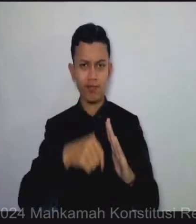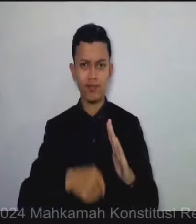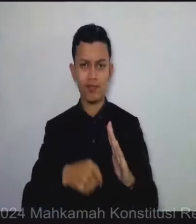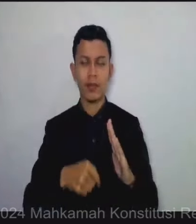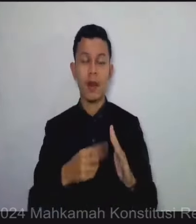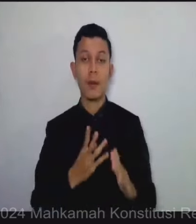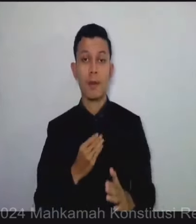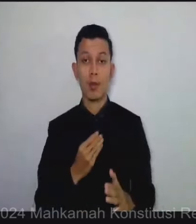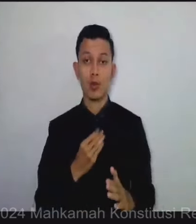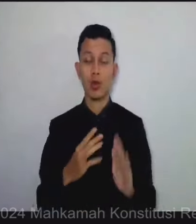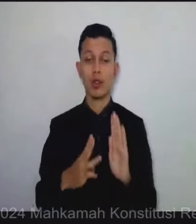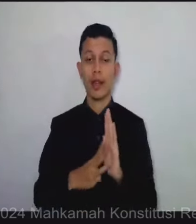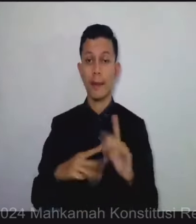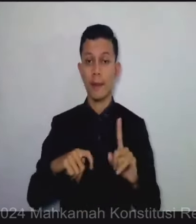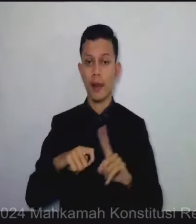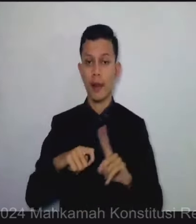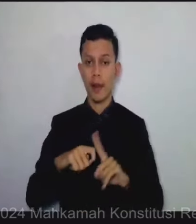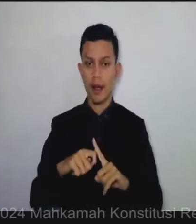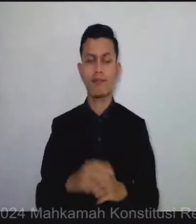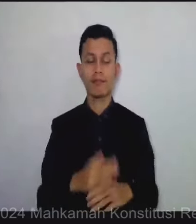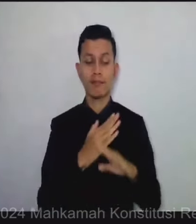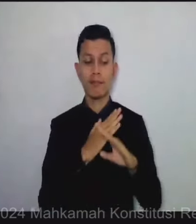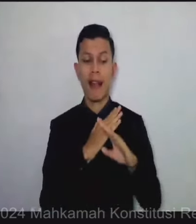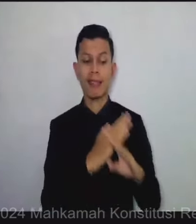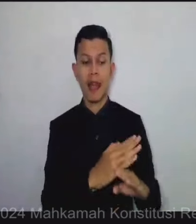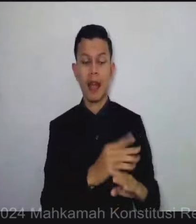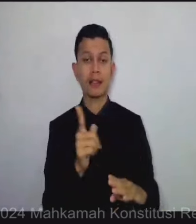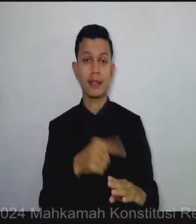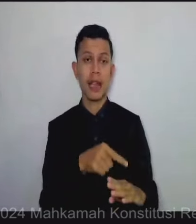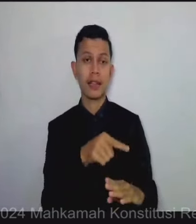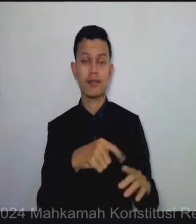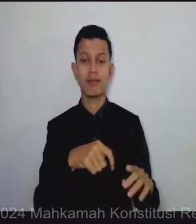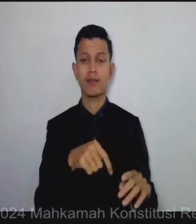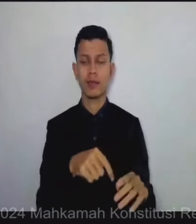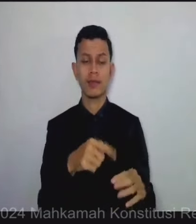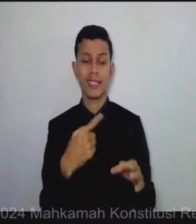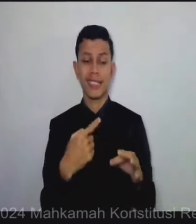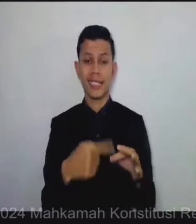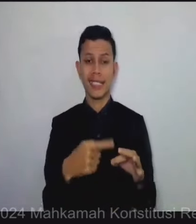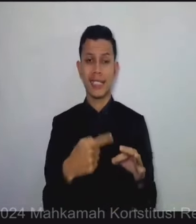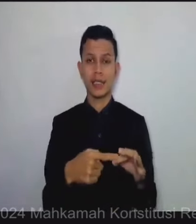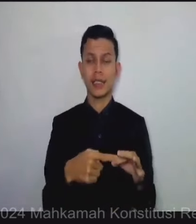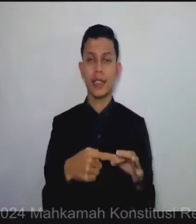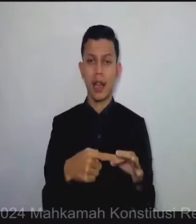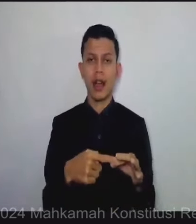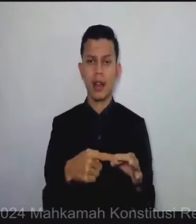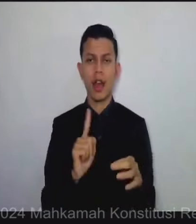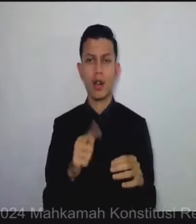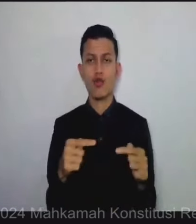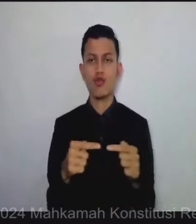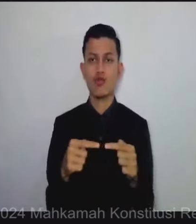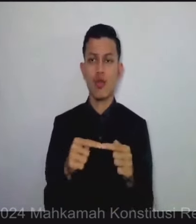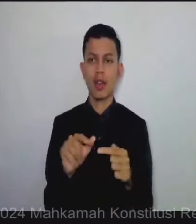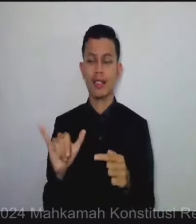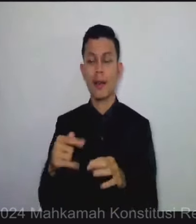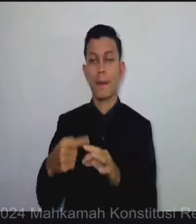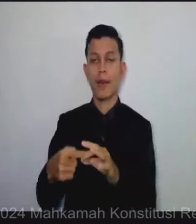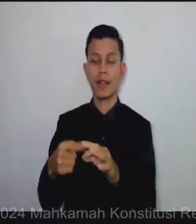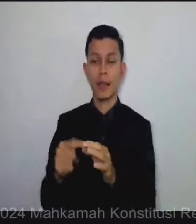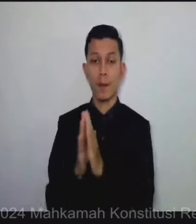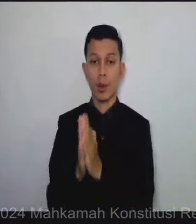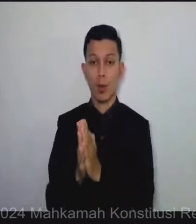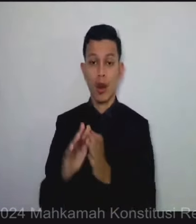menurut mahkamah Eksepsi tersebut secara substansial telah berkaitan dengan pokok permohonan sehingga